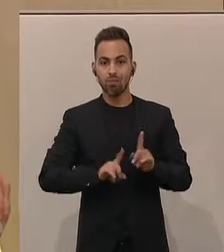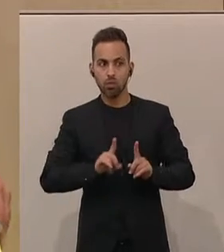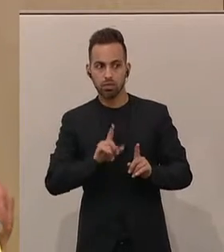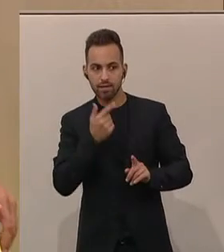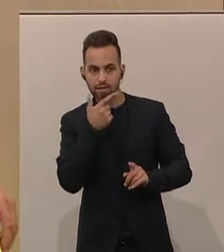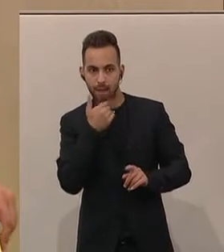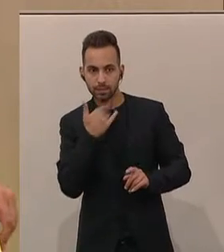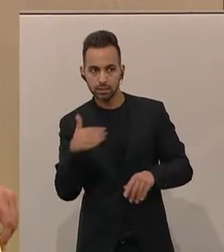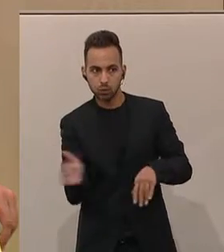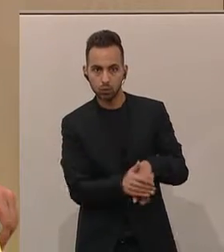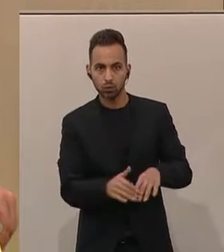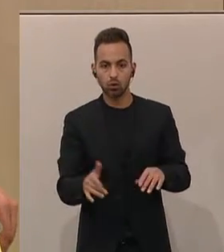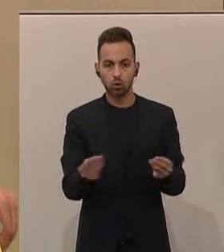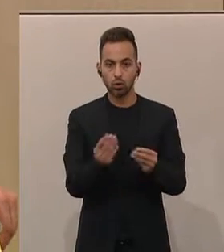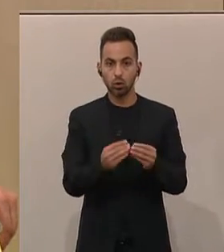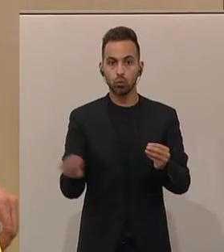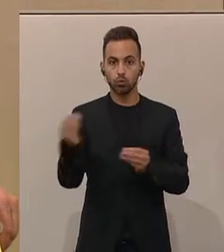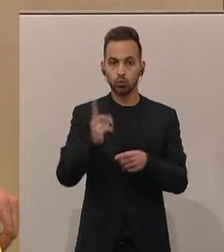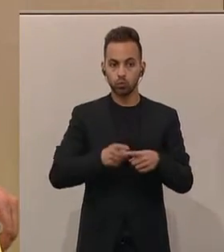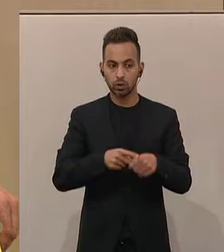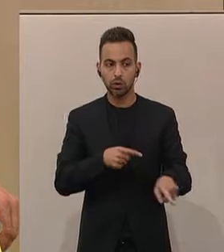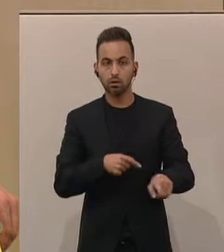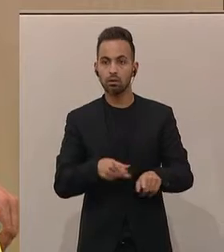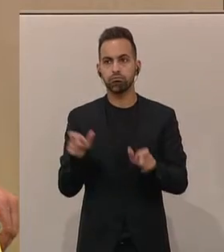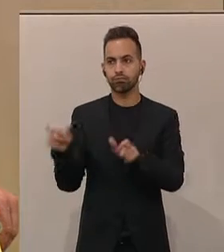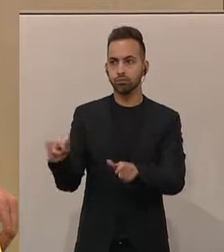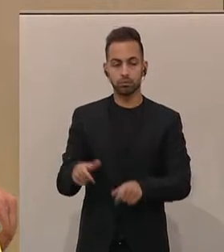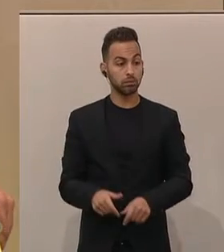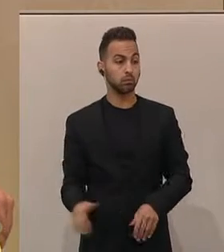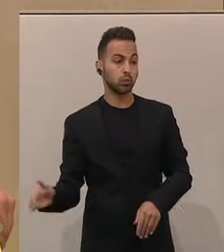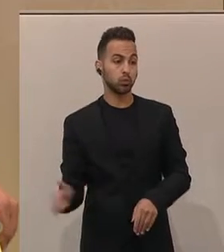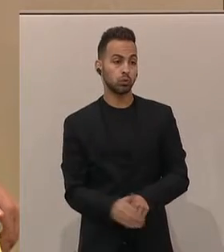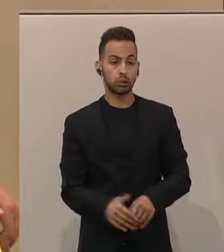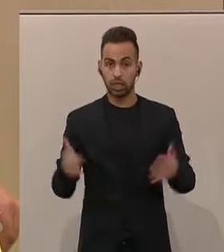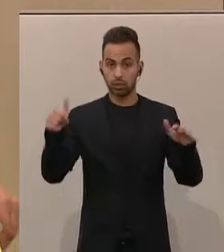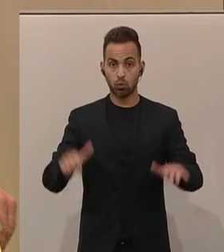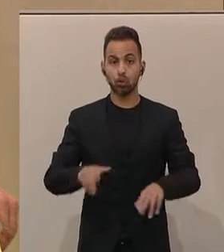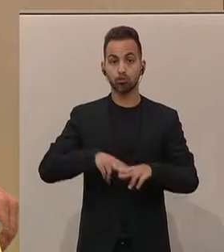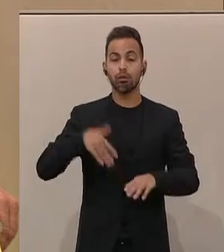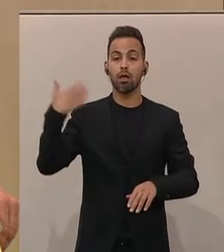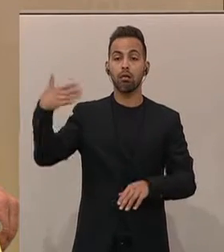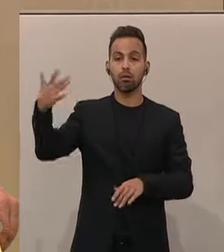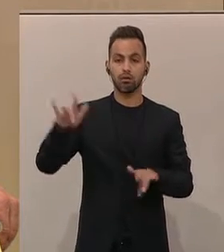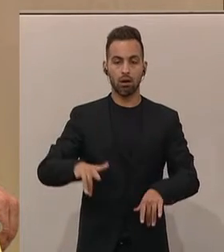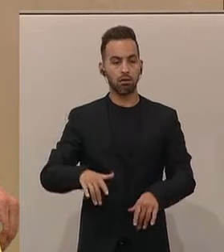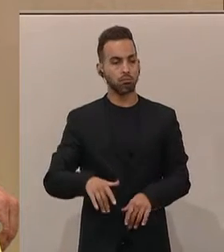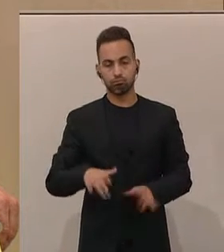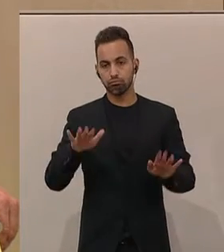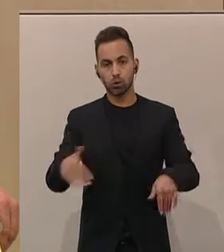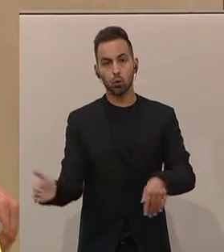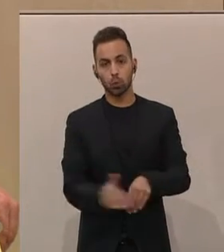eine zusätzliche Überstunde hier verweigert und 6 Monate später gekündigt